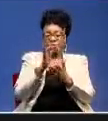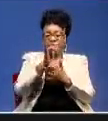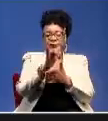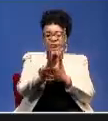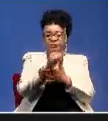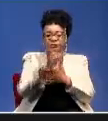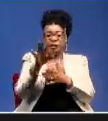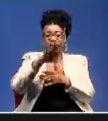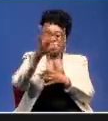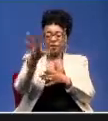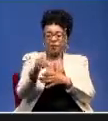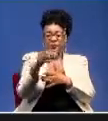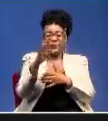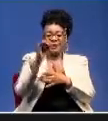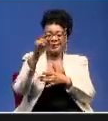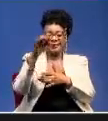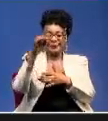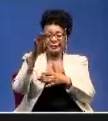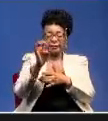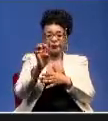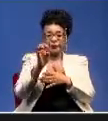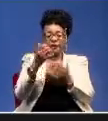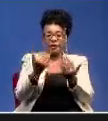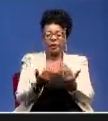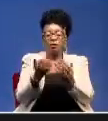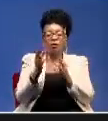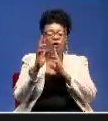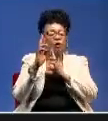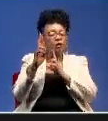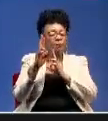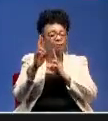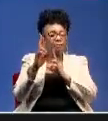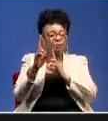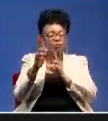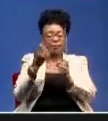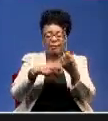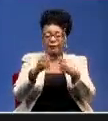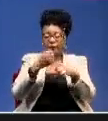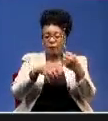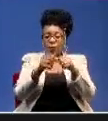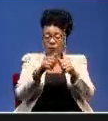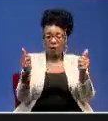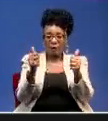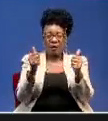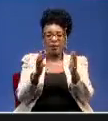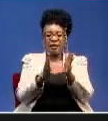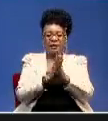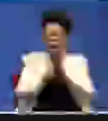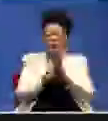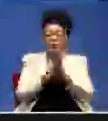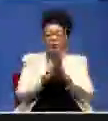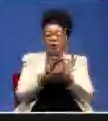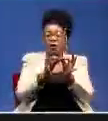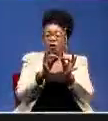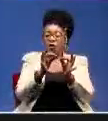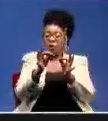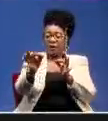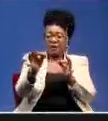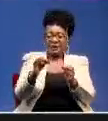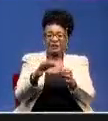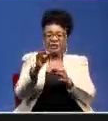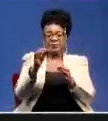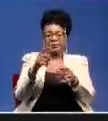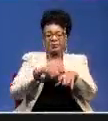barani Afrika Stephen Kiprop sasa ana matumaini ya kufanya vyema katika mbio za masafa marefu, haswa baada ya